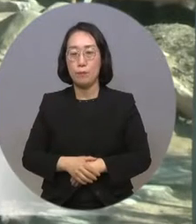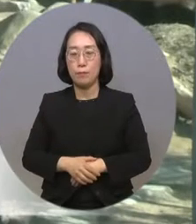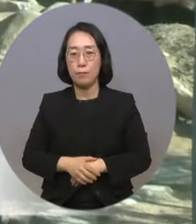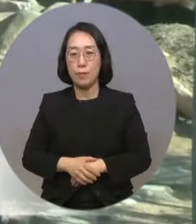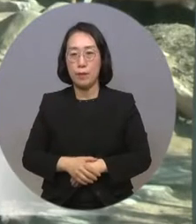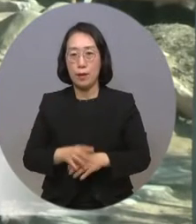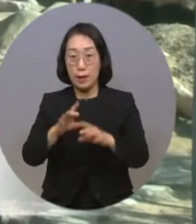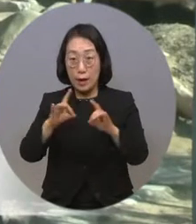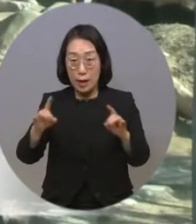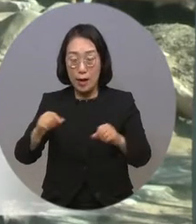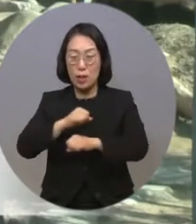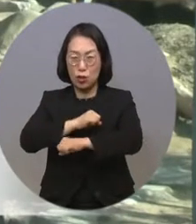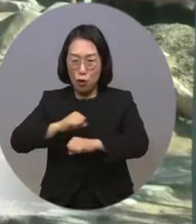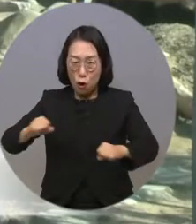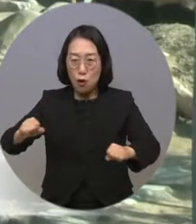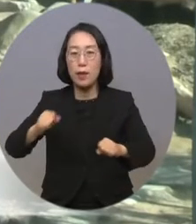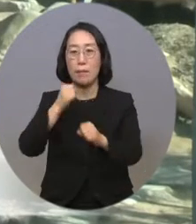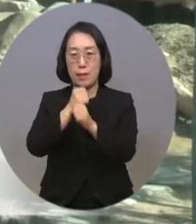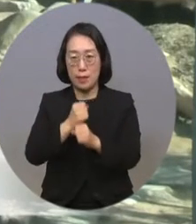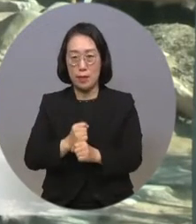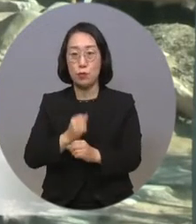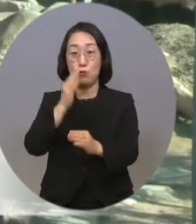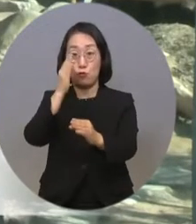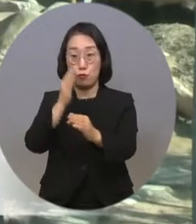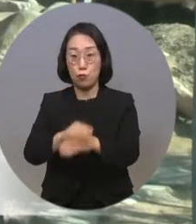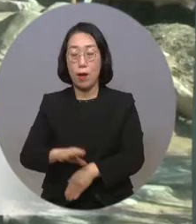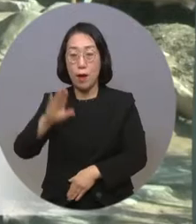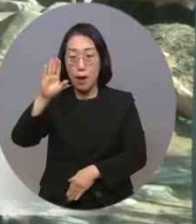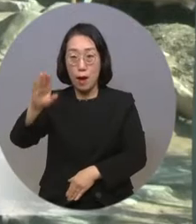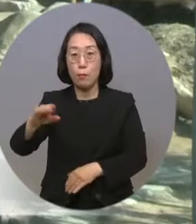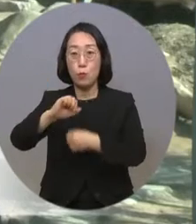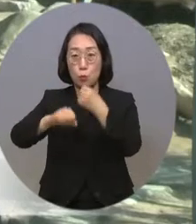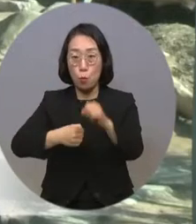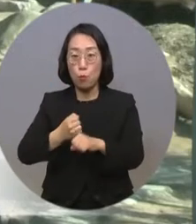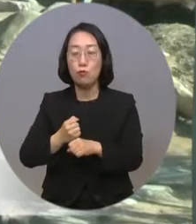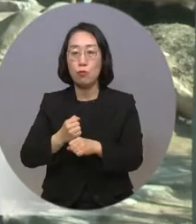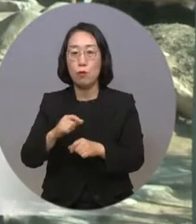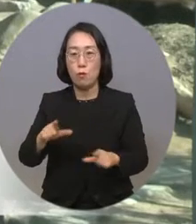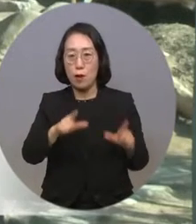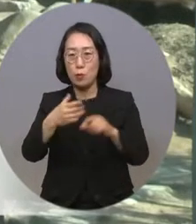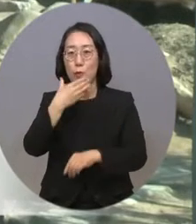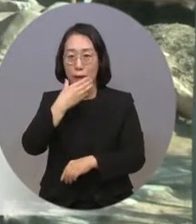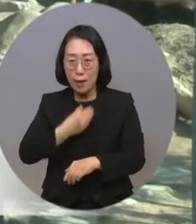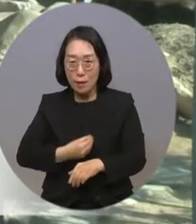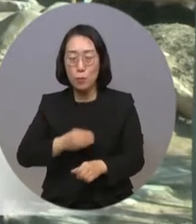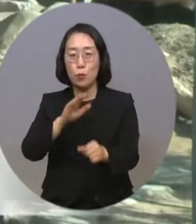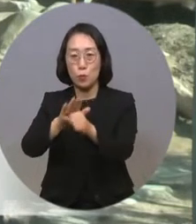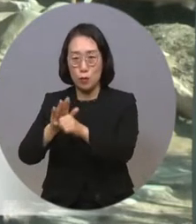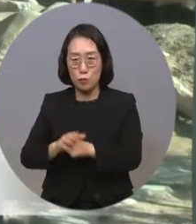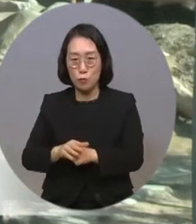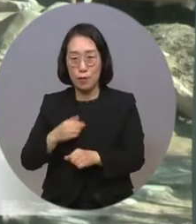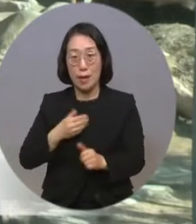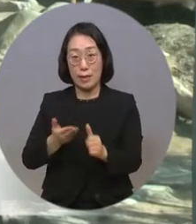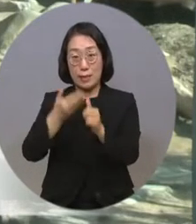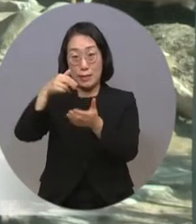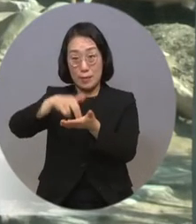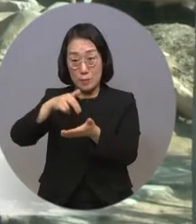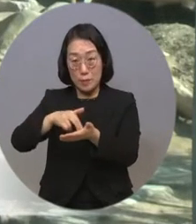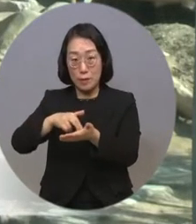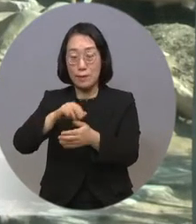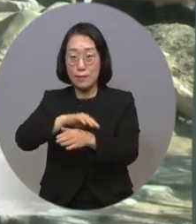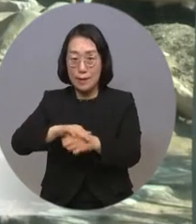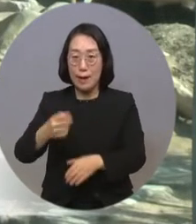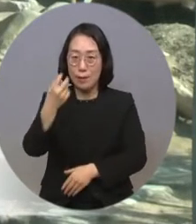각 동물사의 면적을 많이 늘리고 있고 앞으로도 동물들의 복지를 위해서 많이 힘써주고 우리 사육사로서도 동물들의 복지를